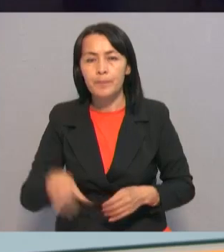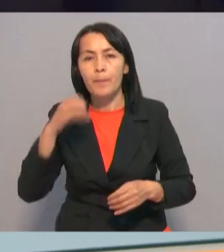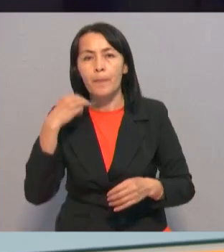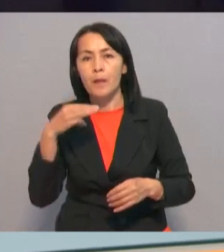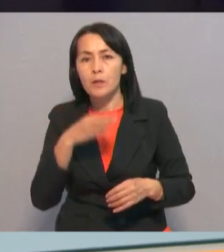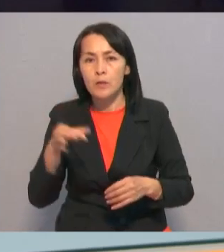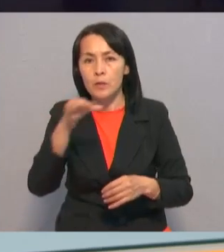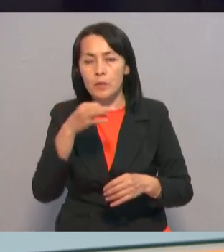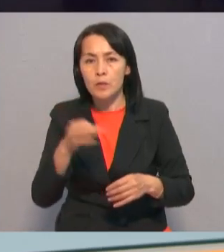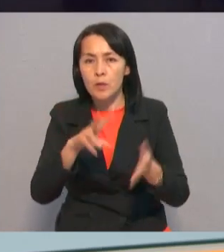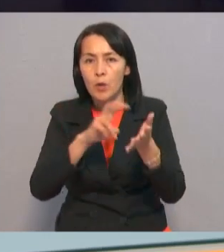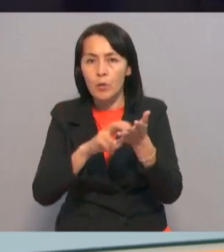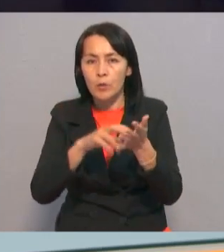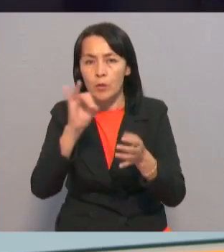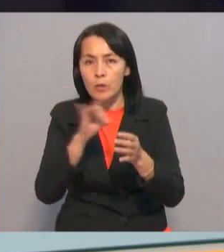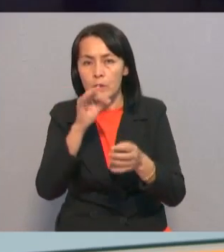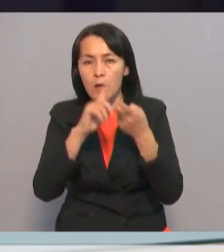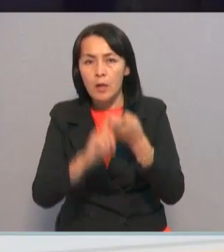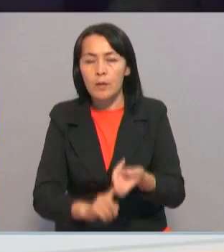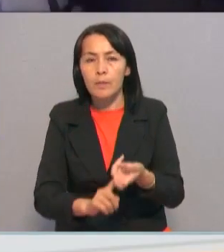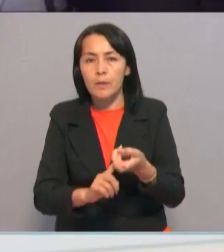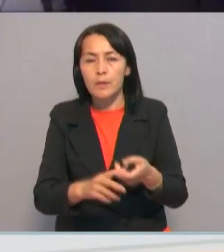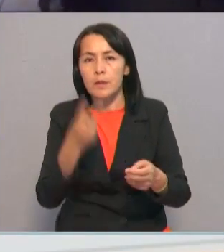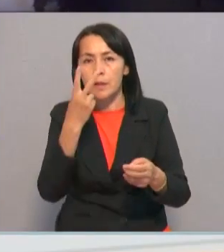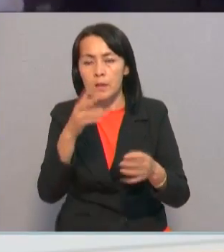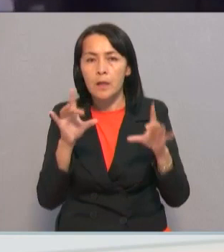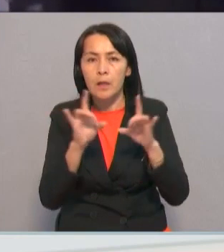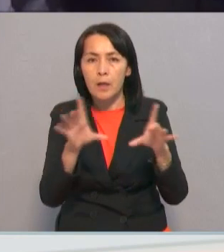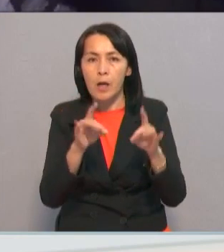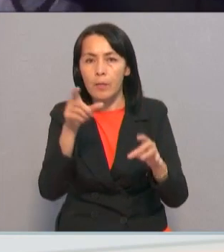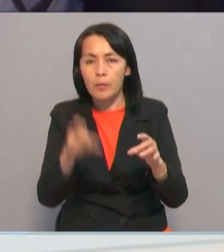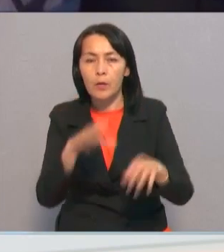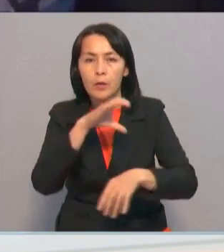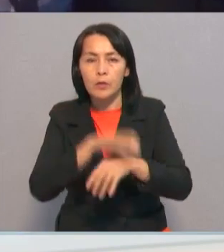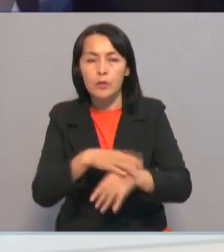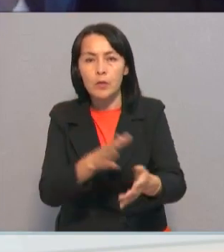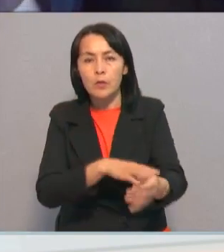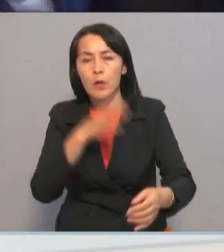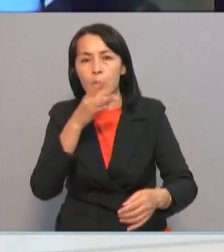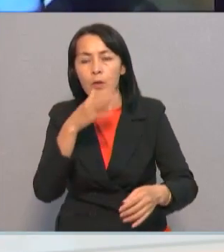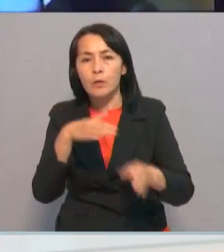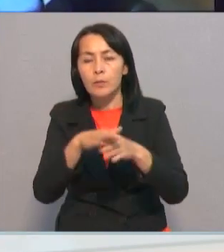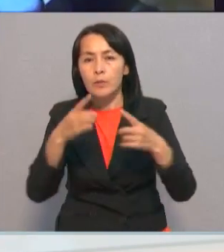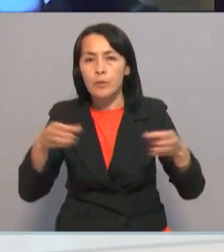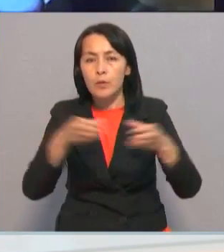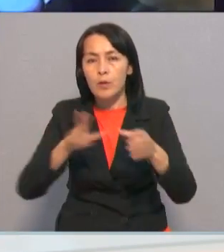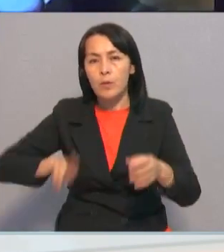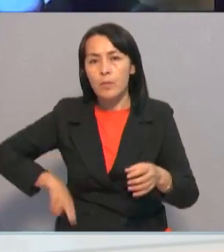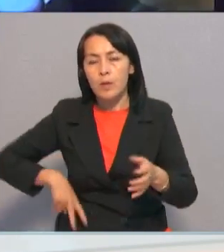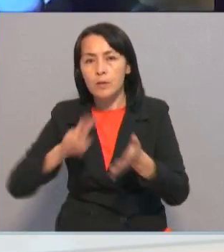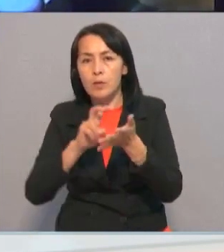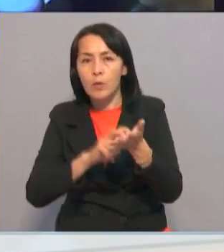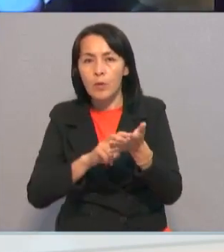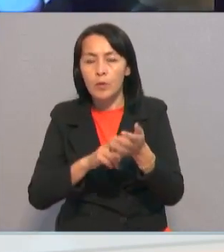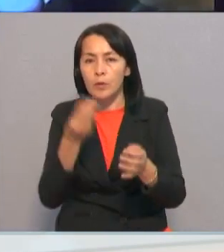Түркістан облысында бопсалау дерегіне қатысты күдікті ретінде екі блогер ұсталды. Олар ұзақ уақыт бойы түрлі ұйым басшыларына қоқан-лоққы